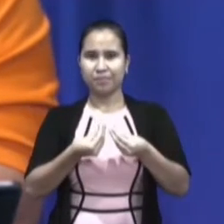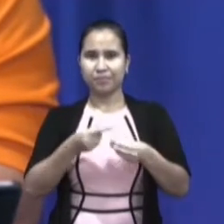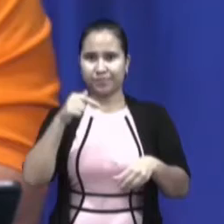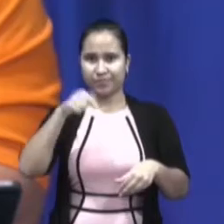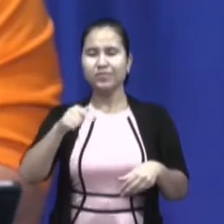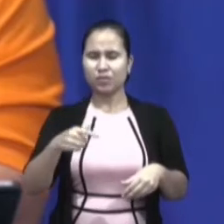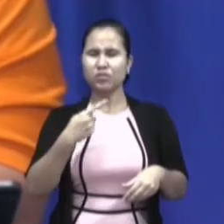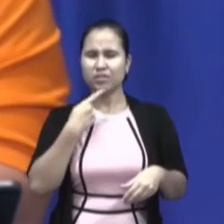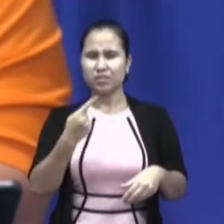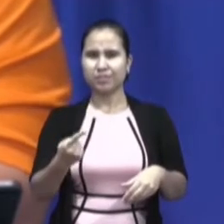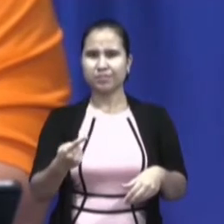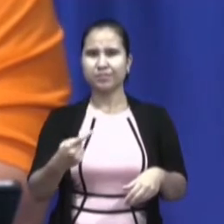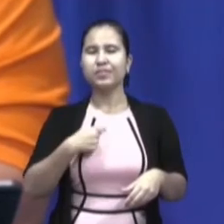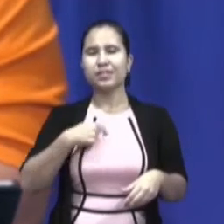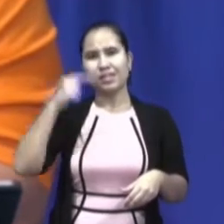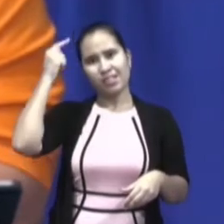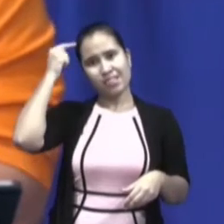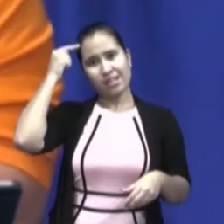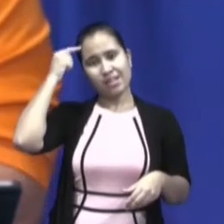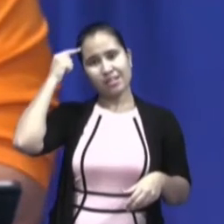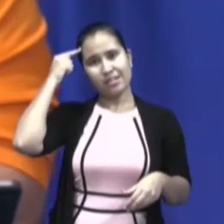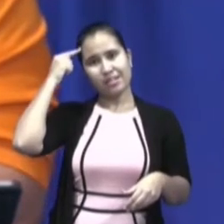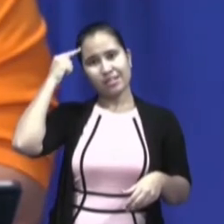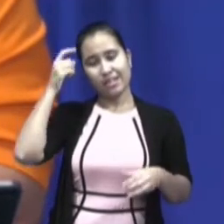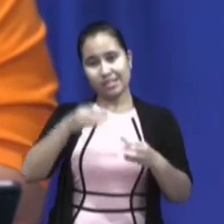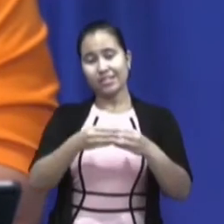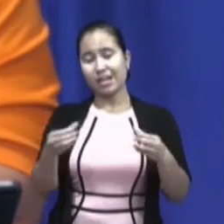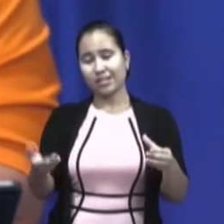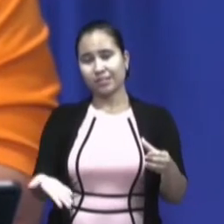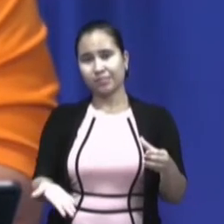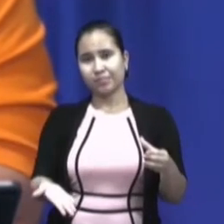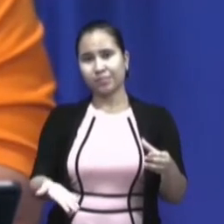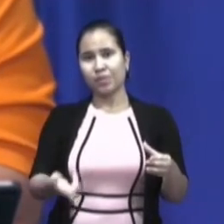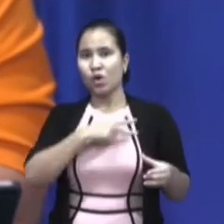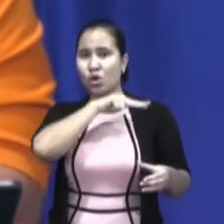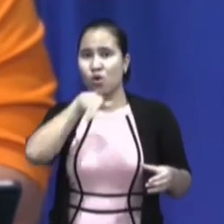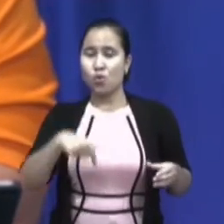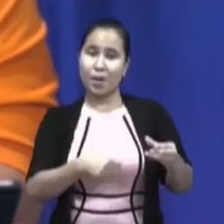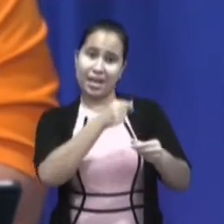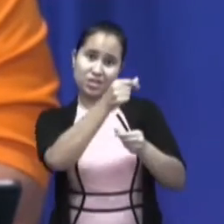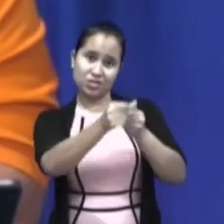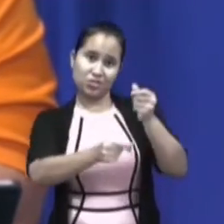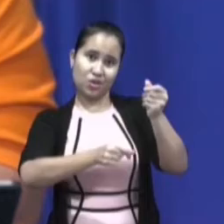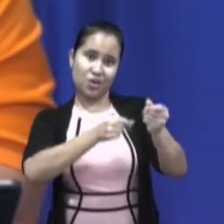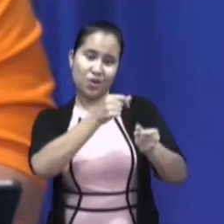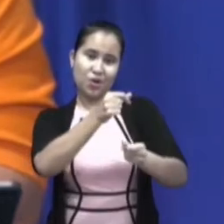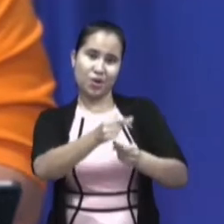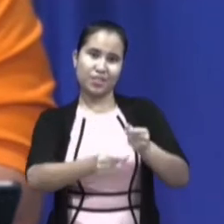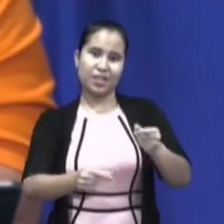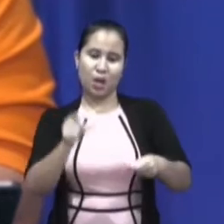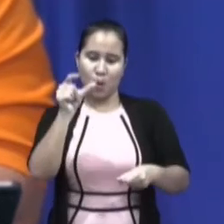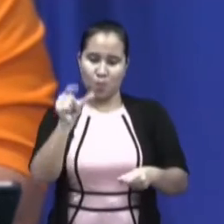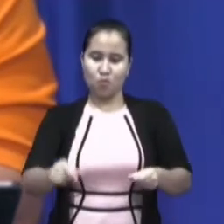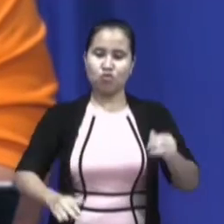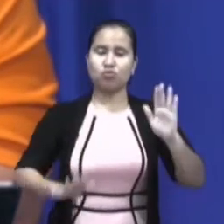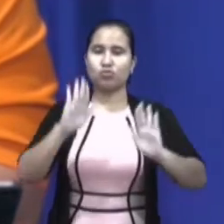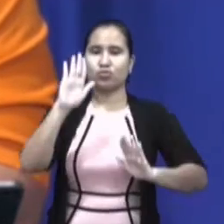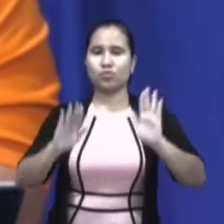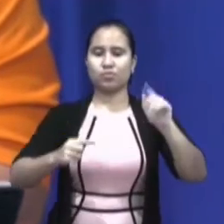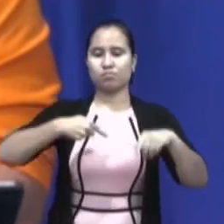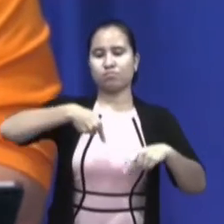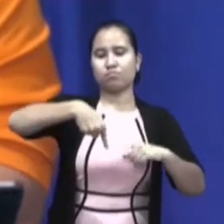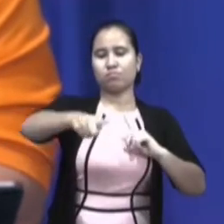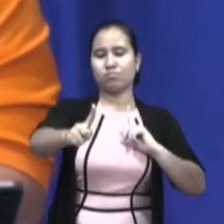worden doorgegeven. Ik denk dat dat de zaak is. Verder zorgen wij ervoor dat er het personentransport van en naar